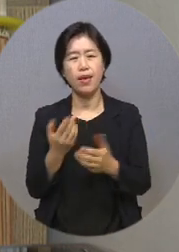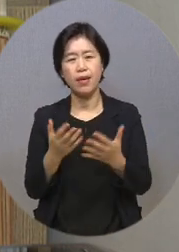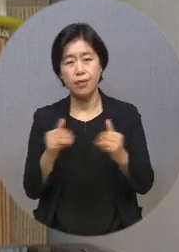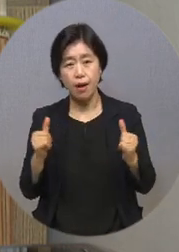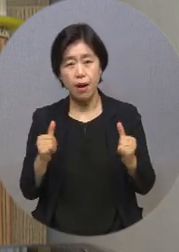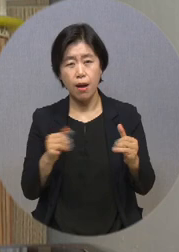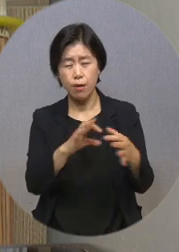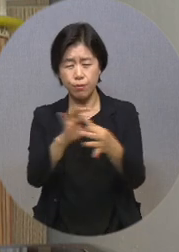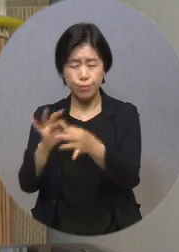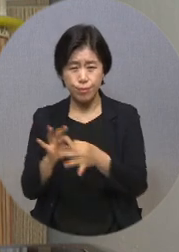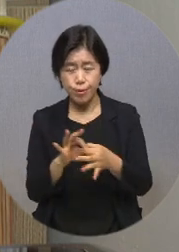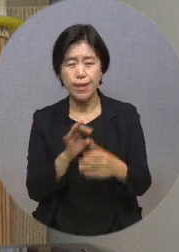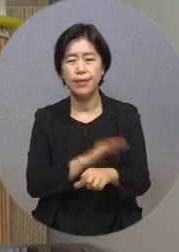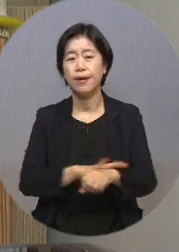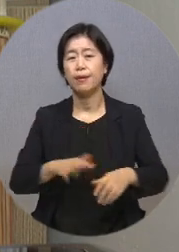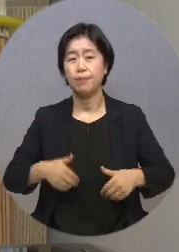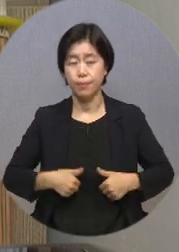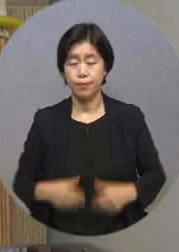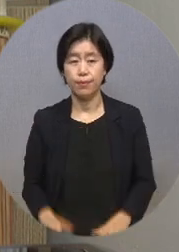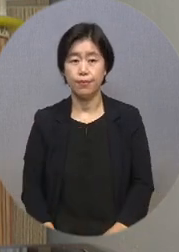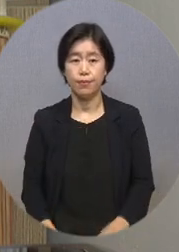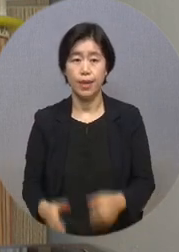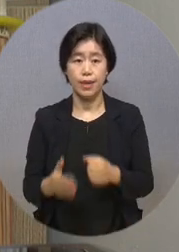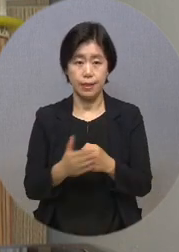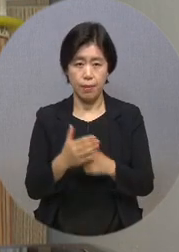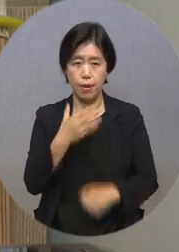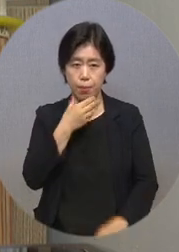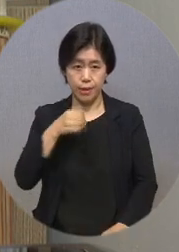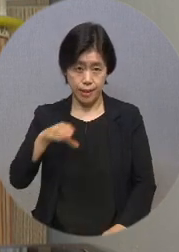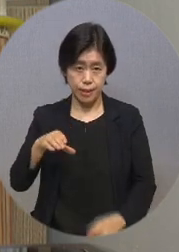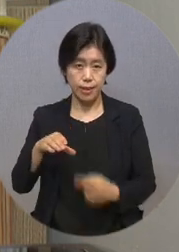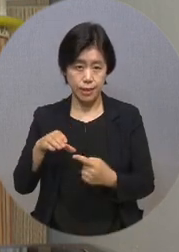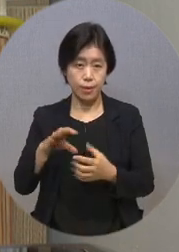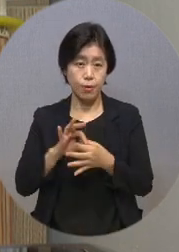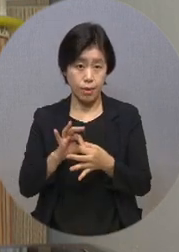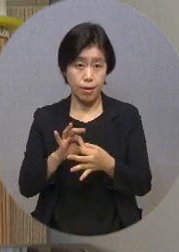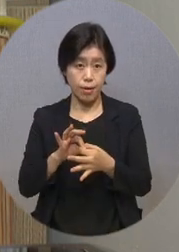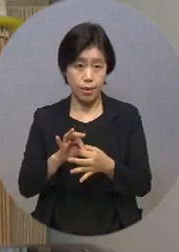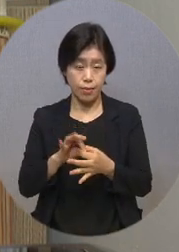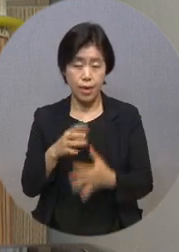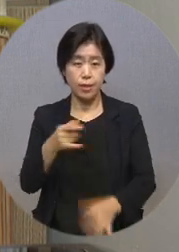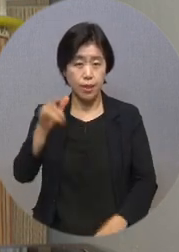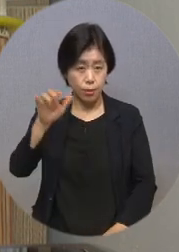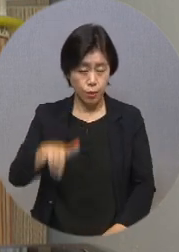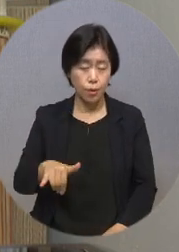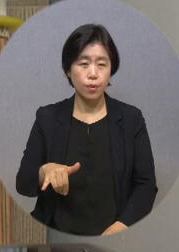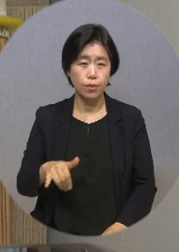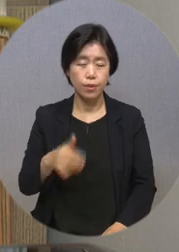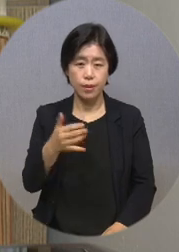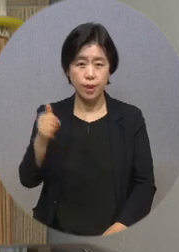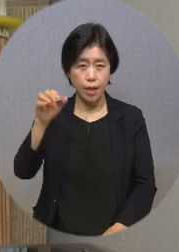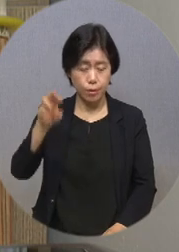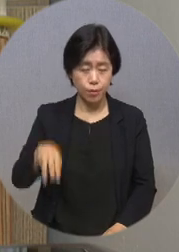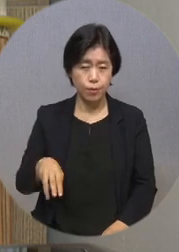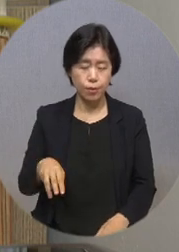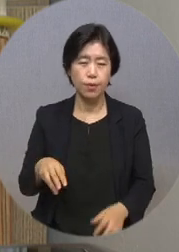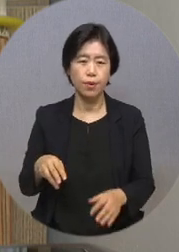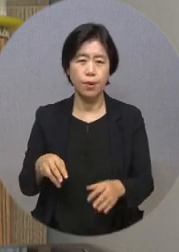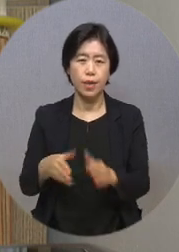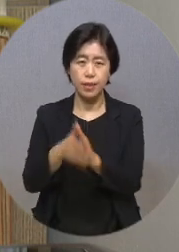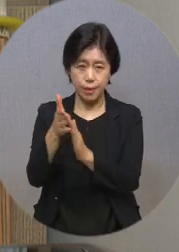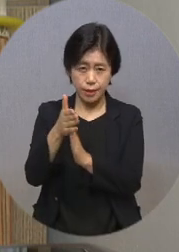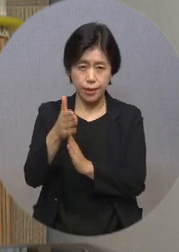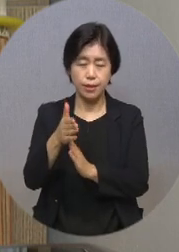정말 행정수도답게 복지도 행정수도가 될 수 있도록 우리 그 일을 해주시는 세종시청 공무원